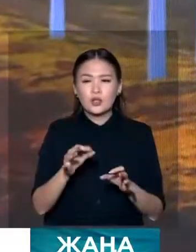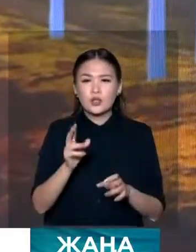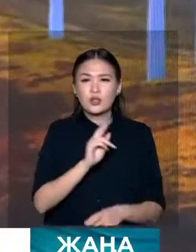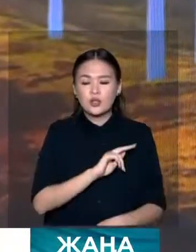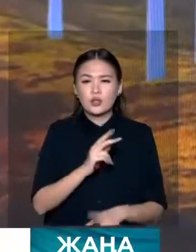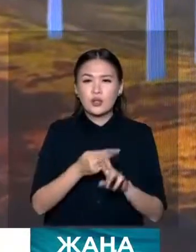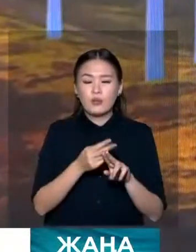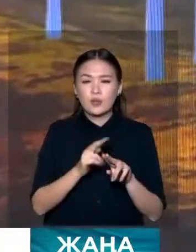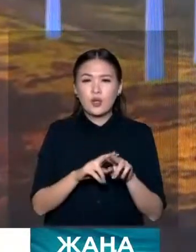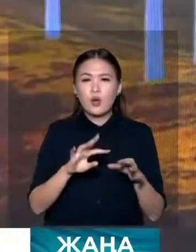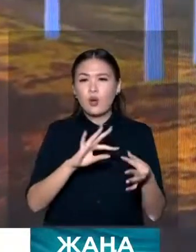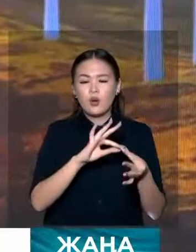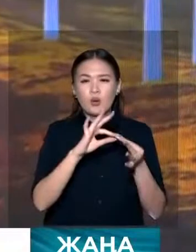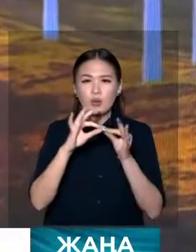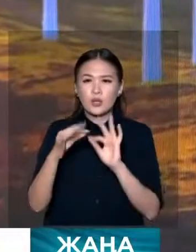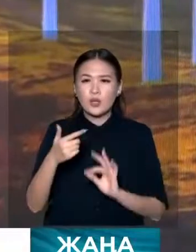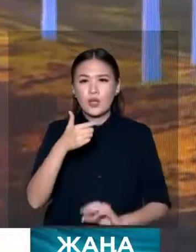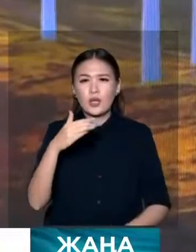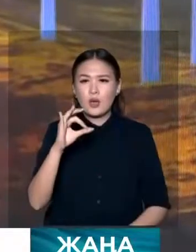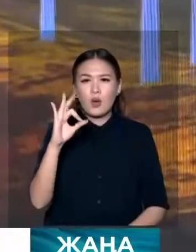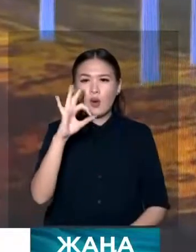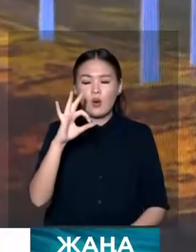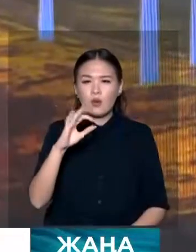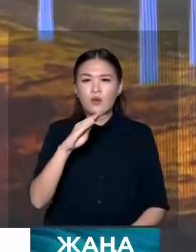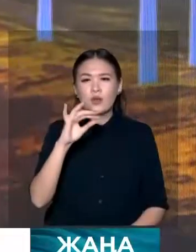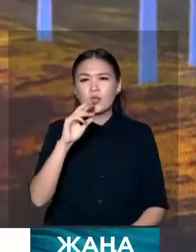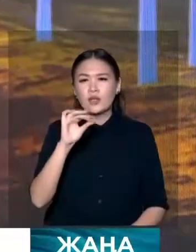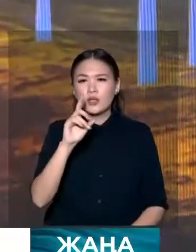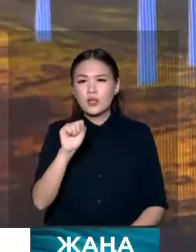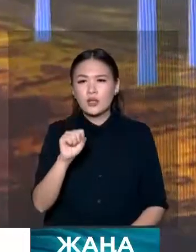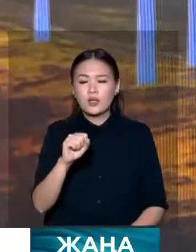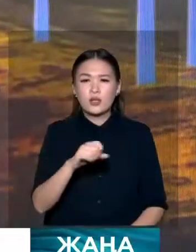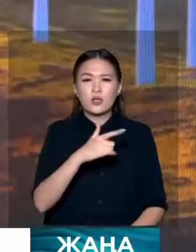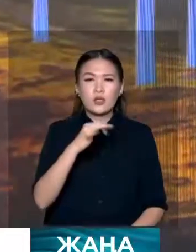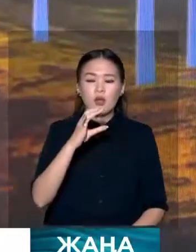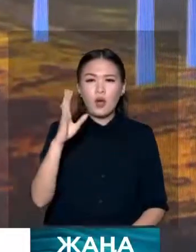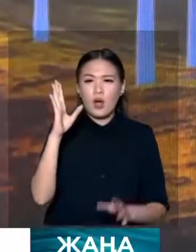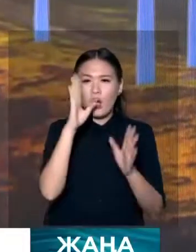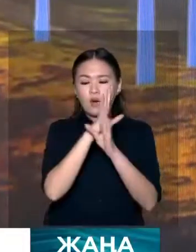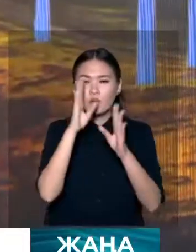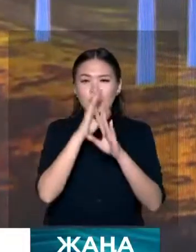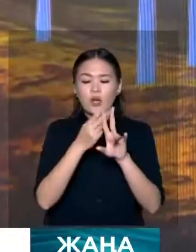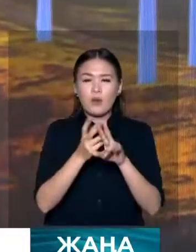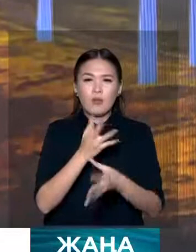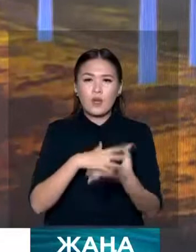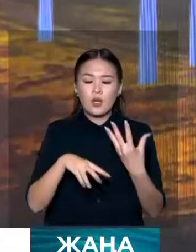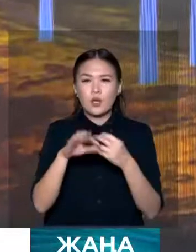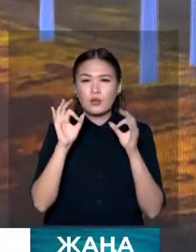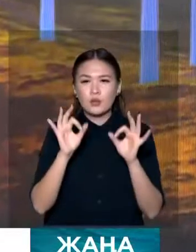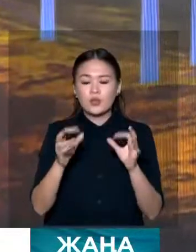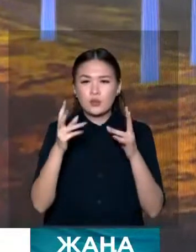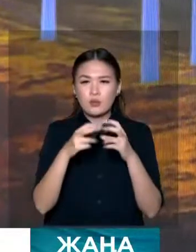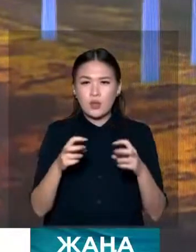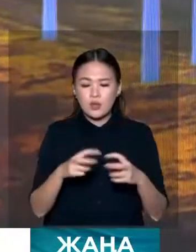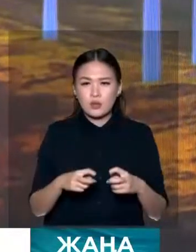барлық қорытындыларды алып, геодезиялық, геофизикалық, ауа райының нелерін барлығын дұрыс зерттеп,